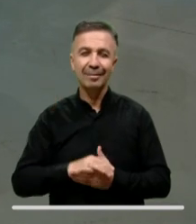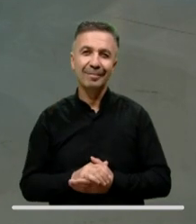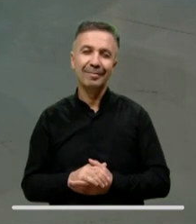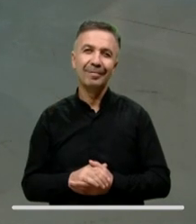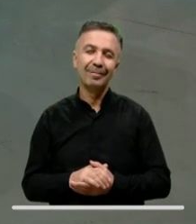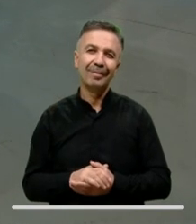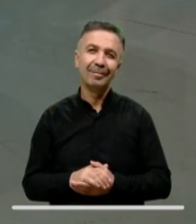selam.